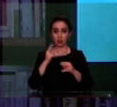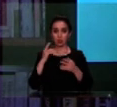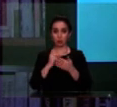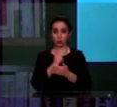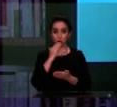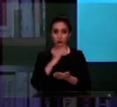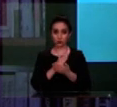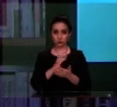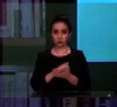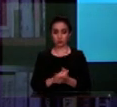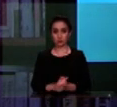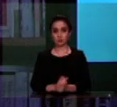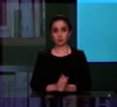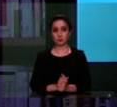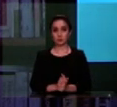iboratdir.